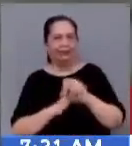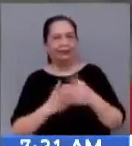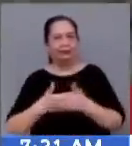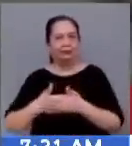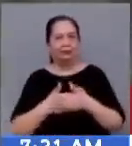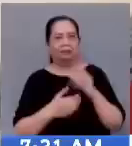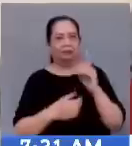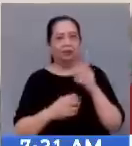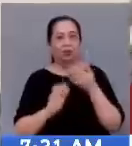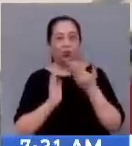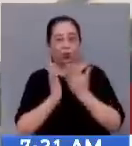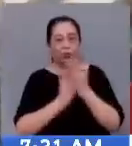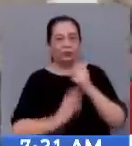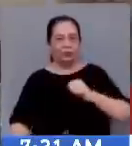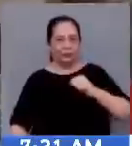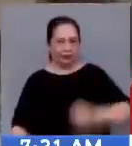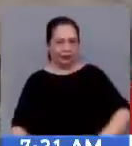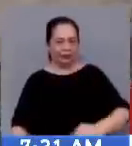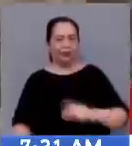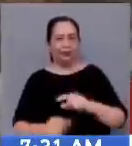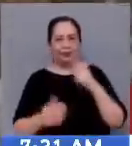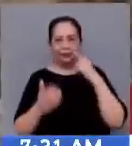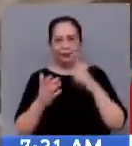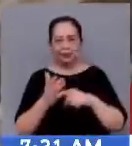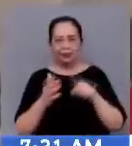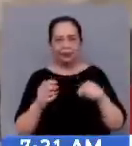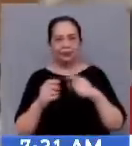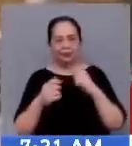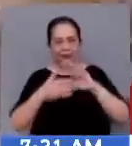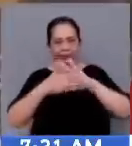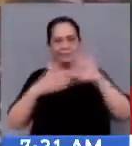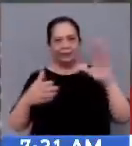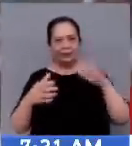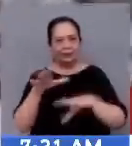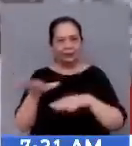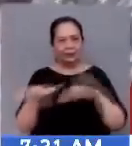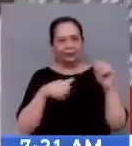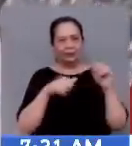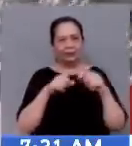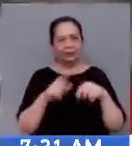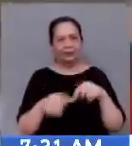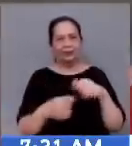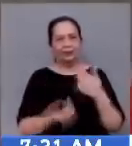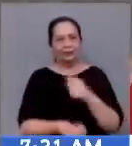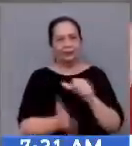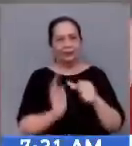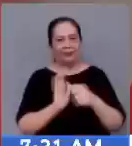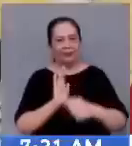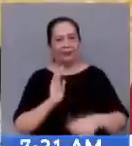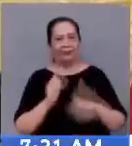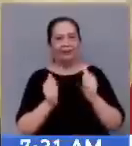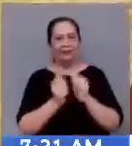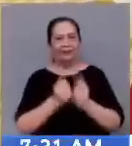cesarean section. Makikita sa vlog ng lumabas ng operating room si Jen kasama na si Baby Dylan.